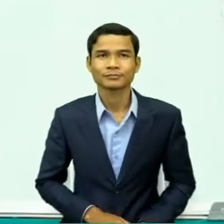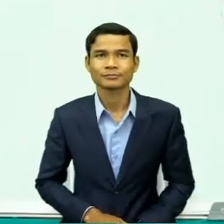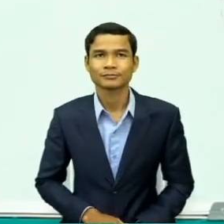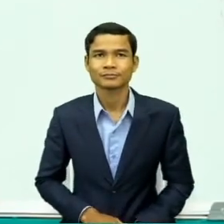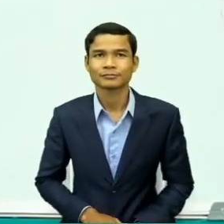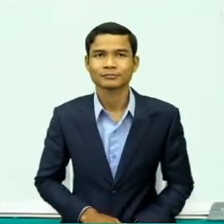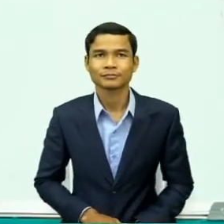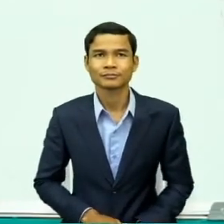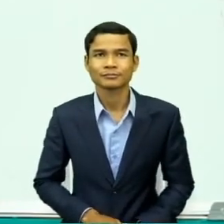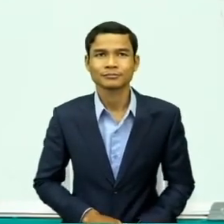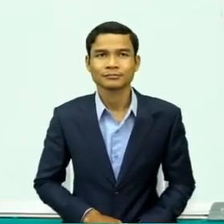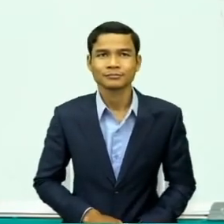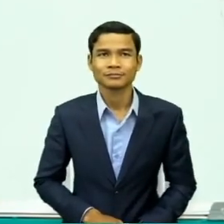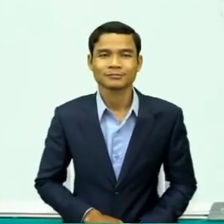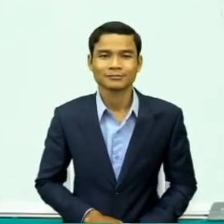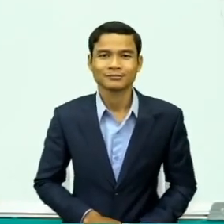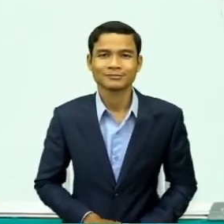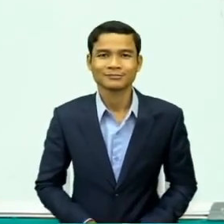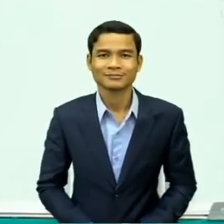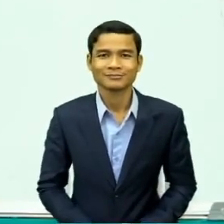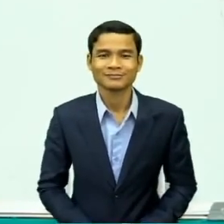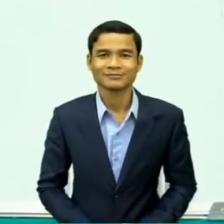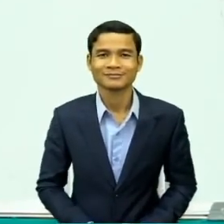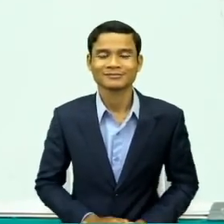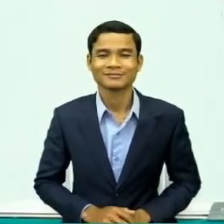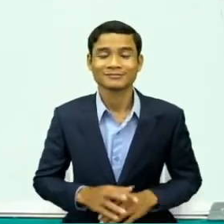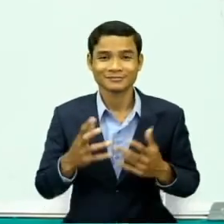chà rồi rồi hai đứa nơi con